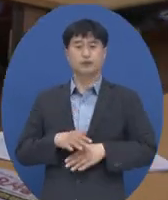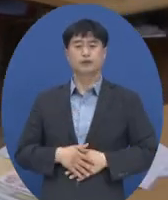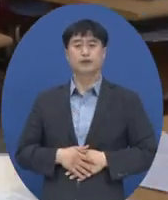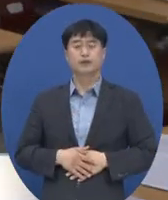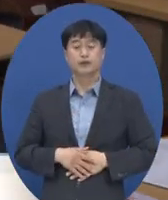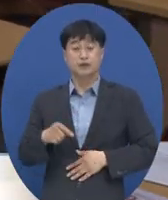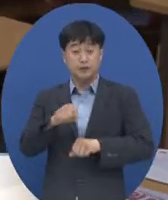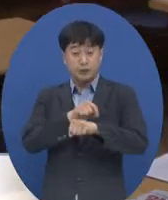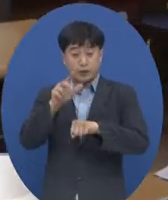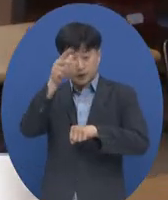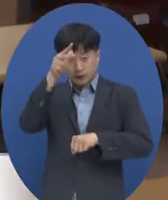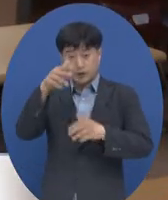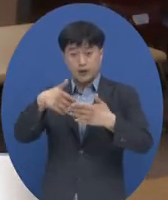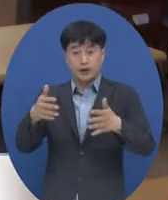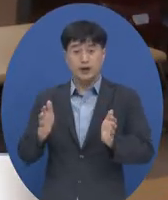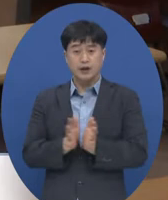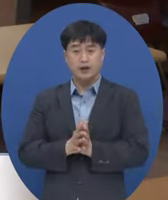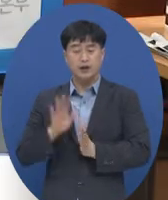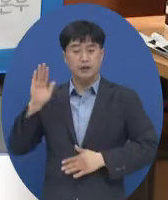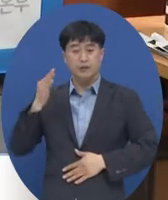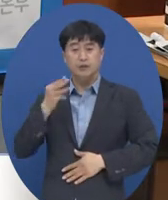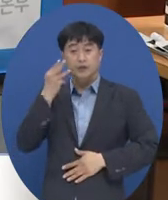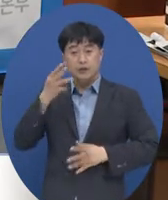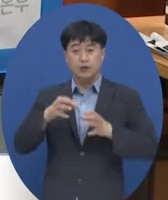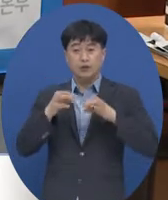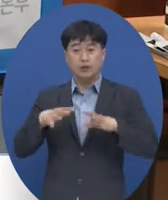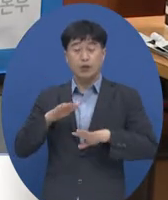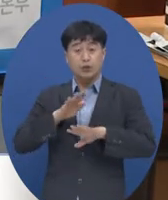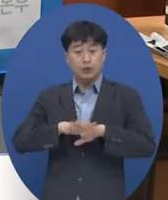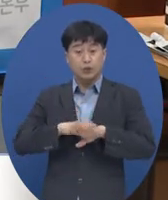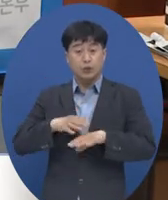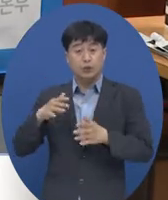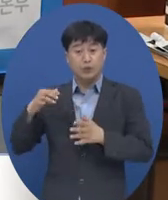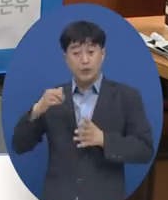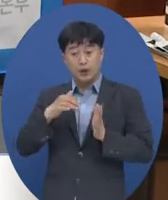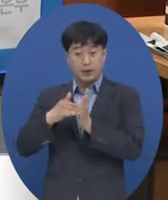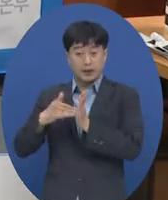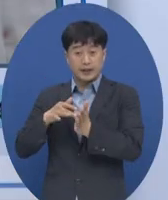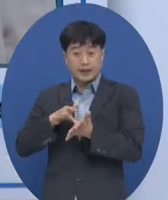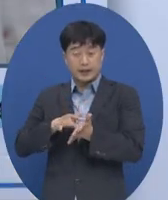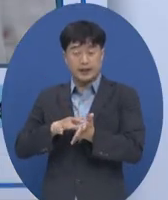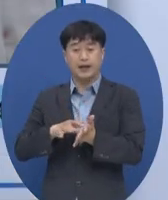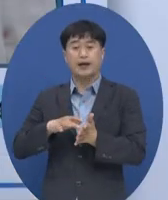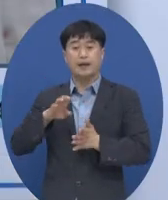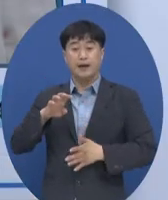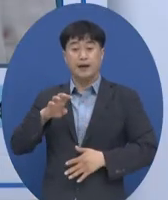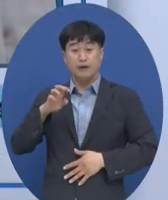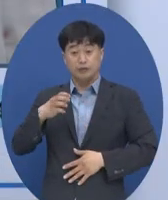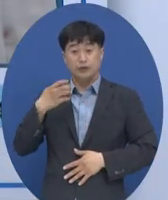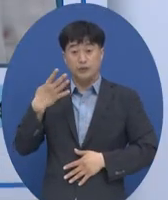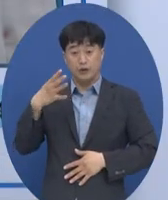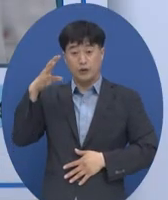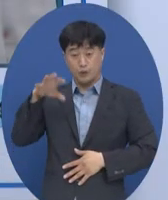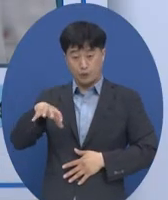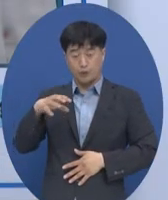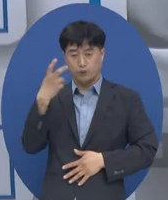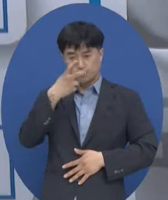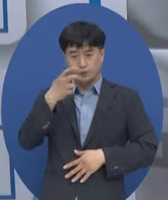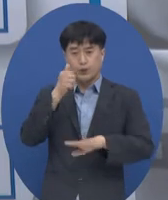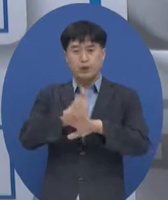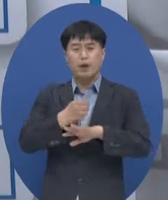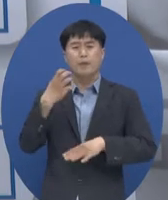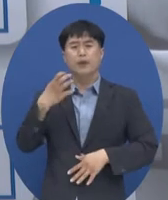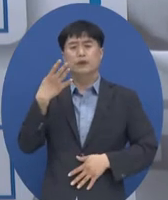경기도 특별사법경찰단이 최근 3개월간 손소독제 제조업체 안 4곳을 수사했는데